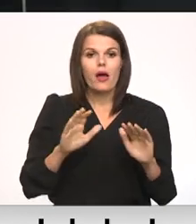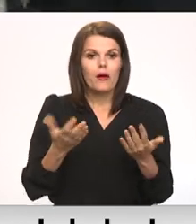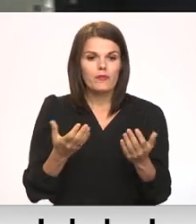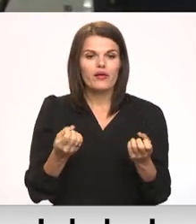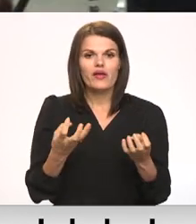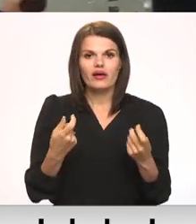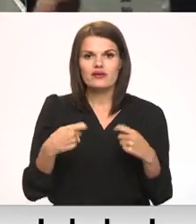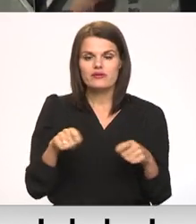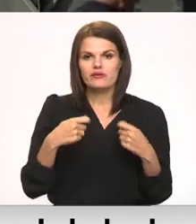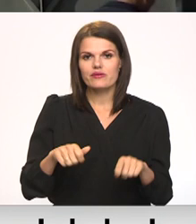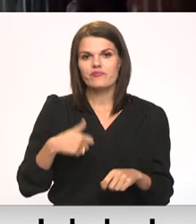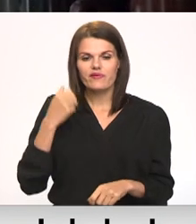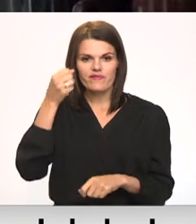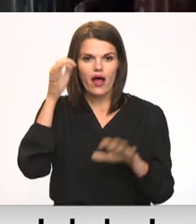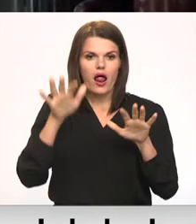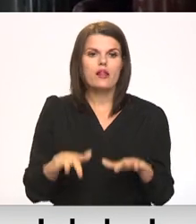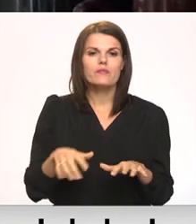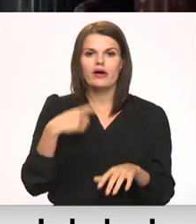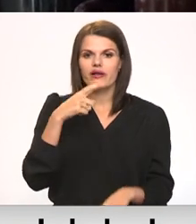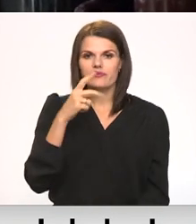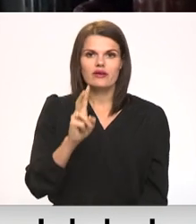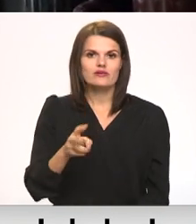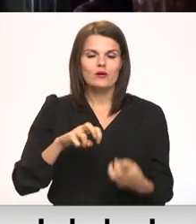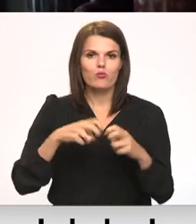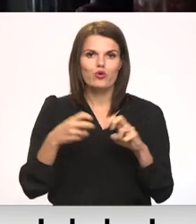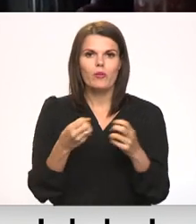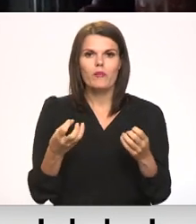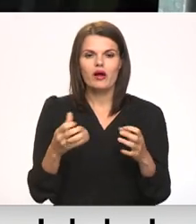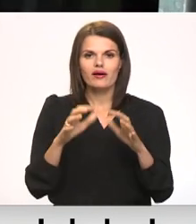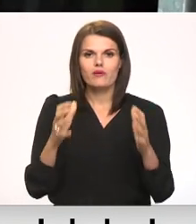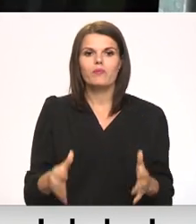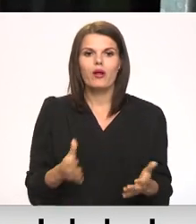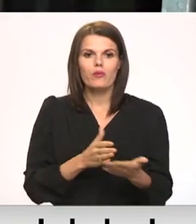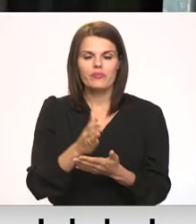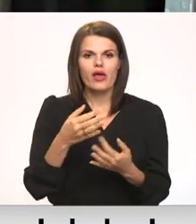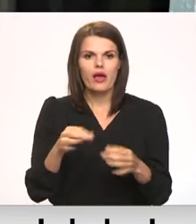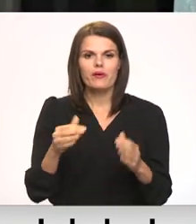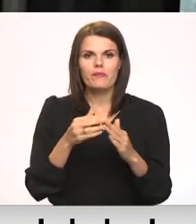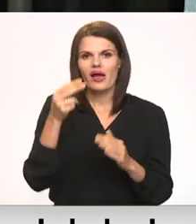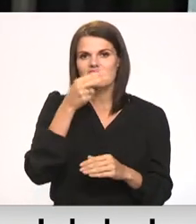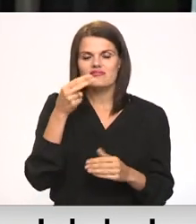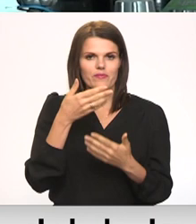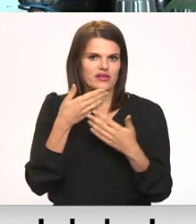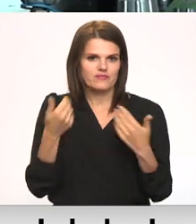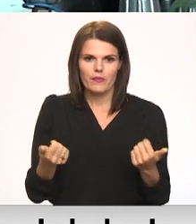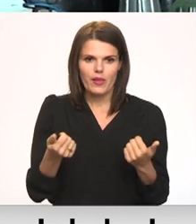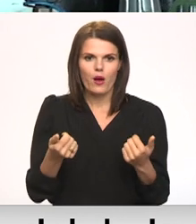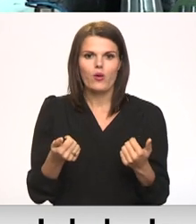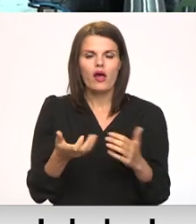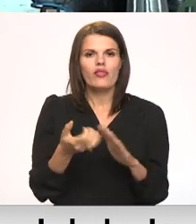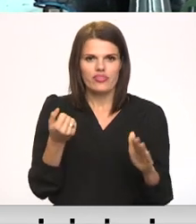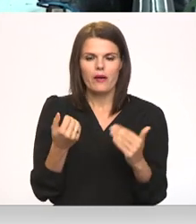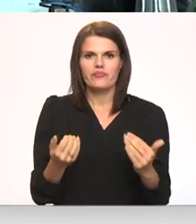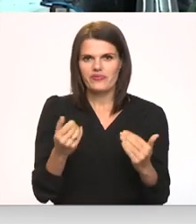Savukārt gāzes tirgotājs Valmierā RTV stāsta, ka problēmas ar gāzes balonu pieejamību mājsaimniecībām nav. Jā, ņem